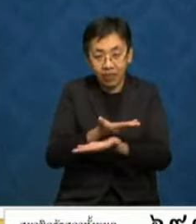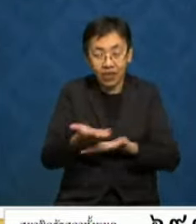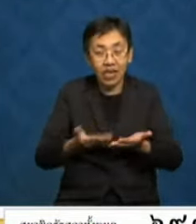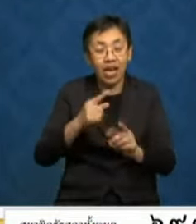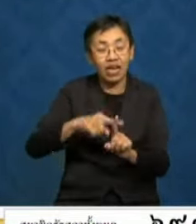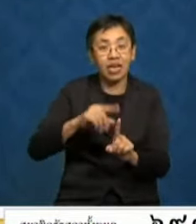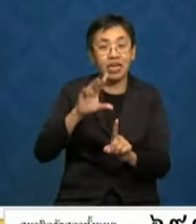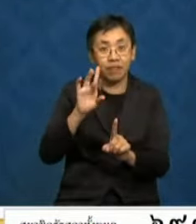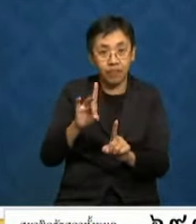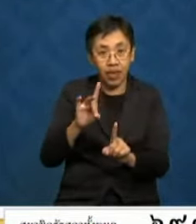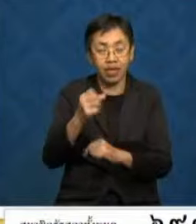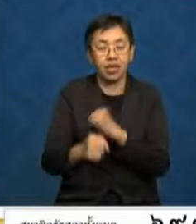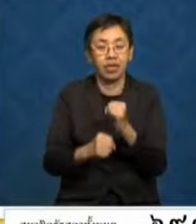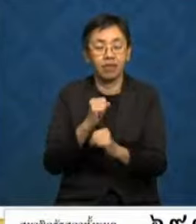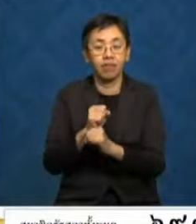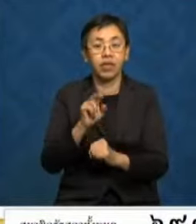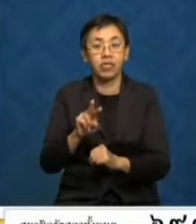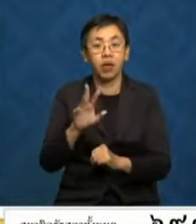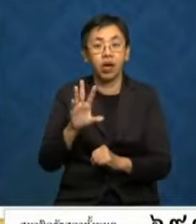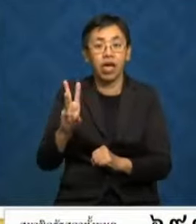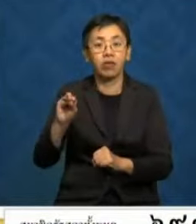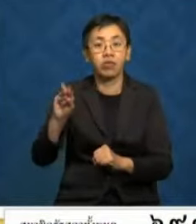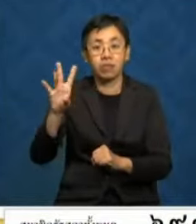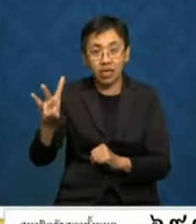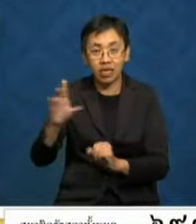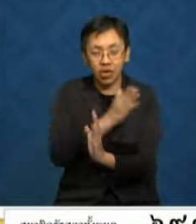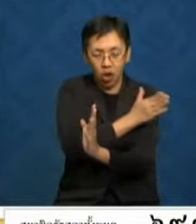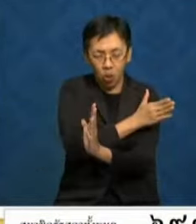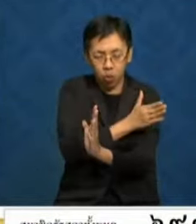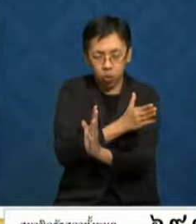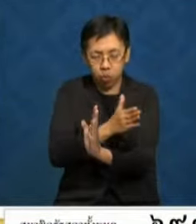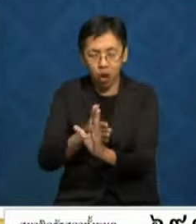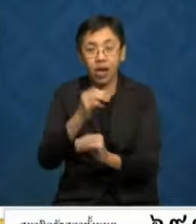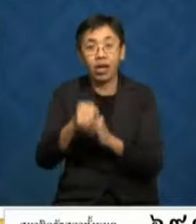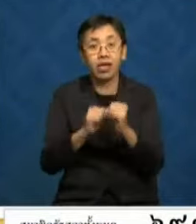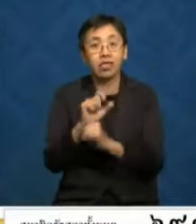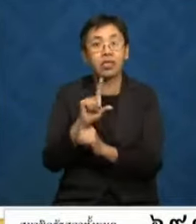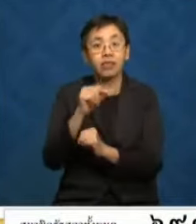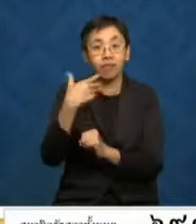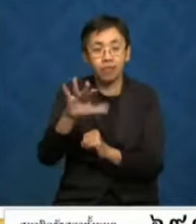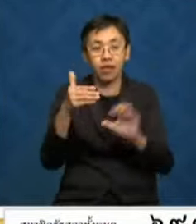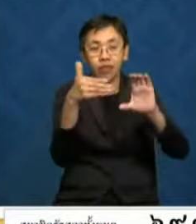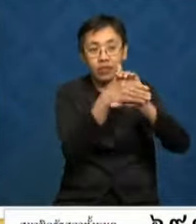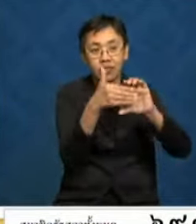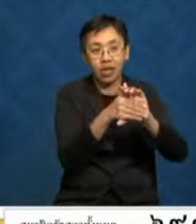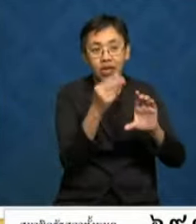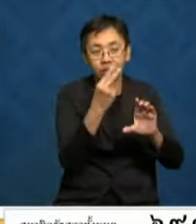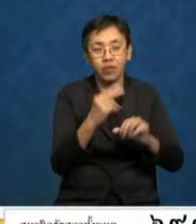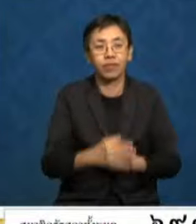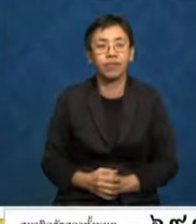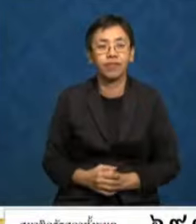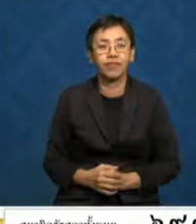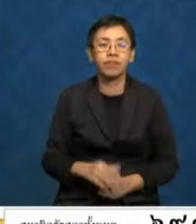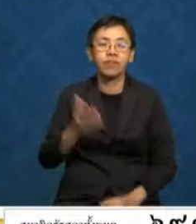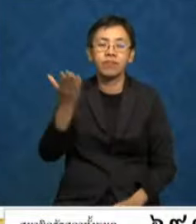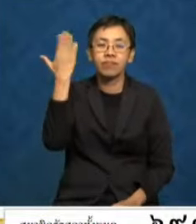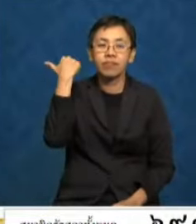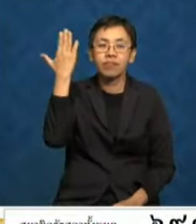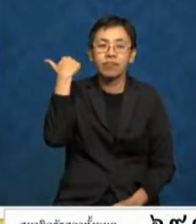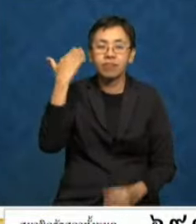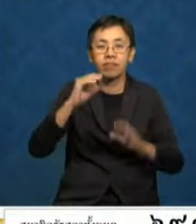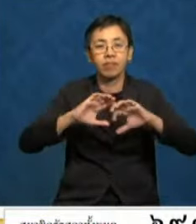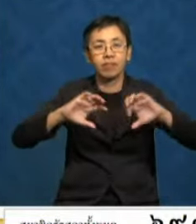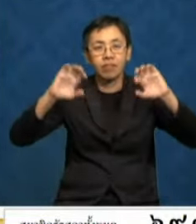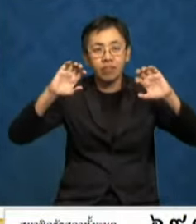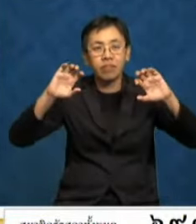งหาคม2567ผ่านมา20ปีครับขออนุญาตขอสไลด์ด้วยครับต้องบอกว่าที่ผ่านมานะครับรัฐบา